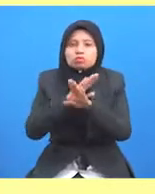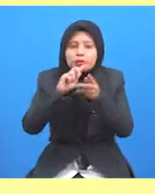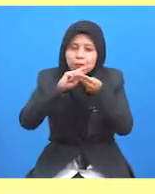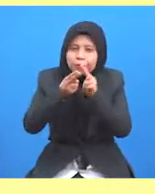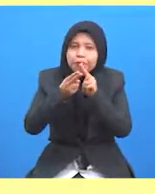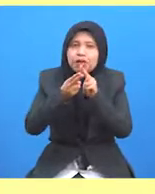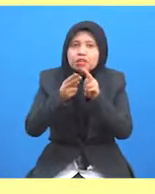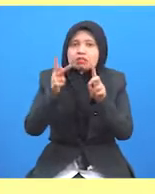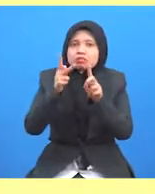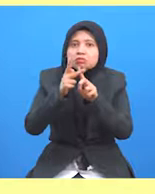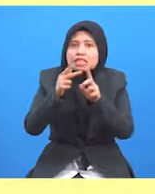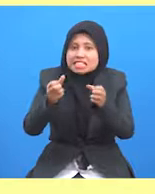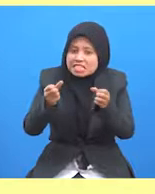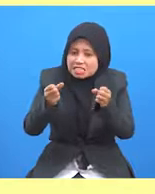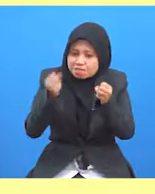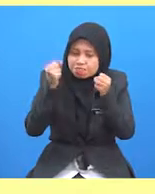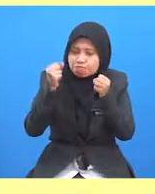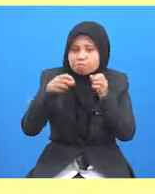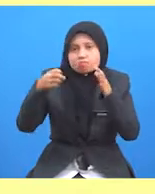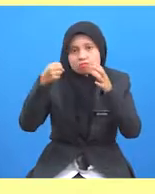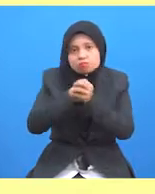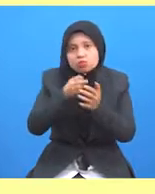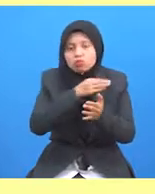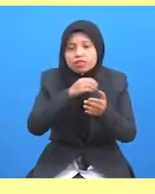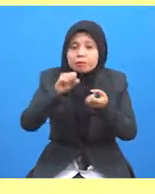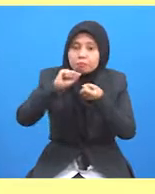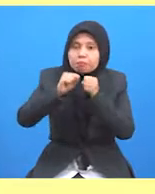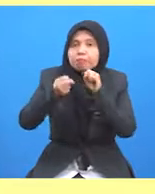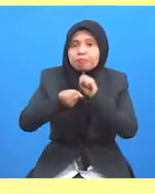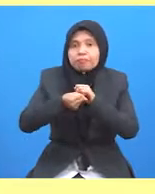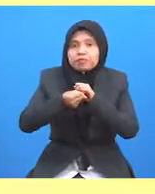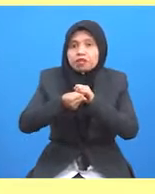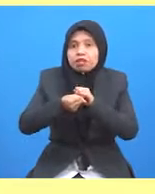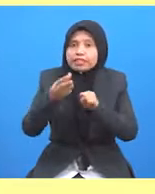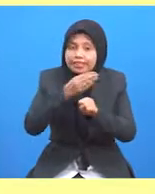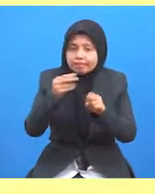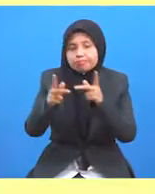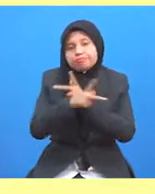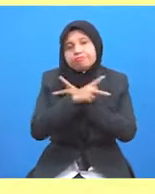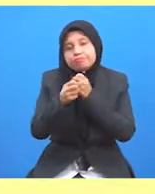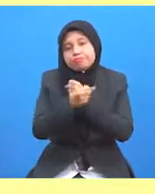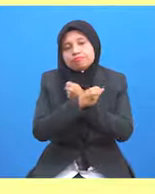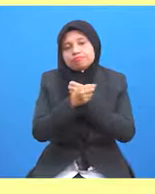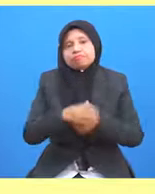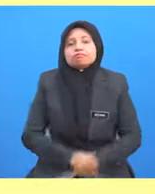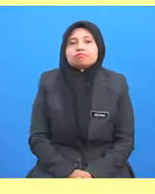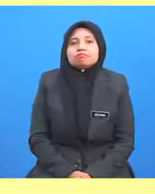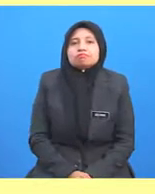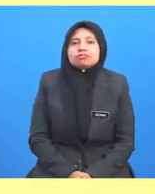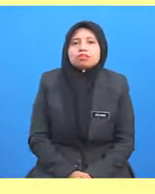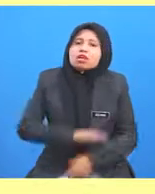dan persaudaraan serta kasih sayang. Semua ini berlaku melalui dakwah yang